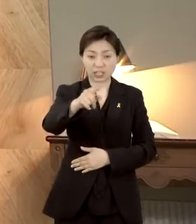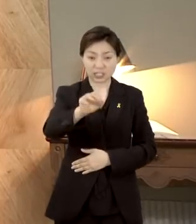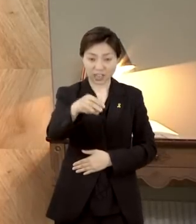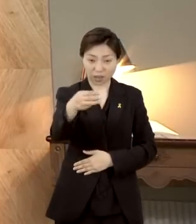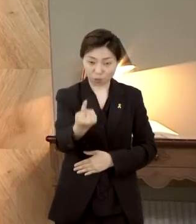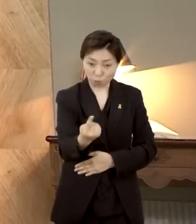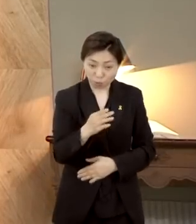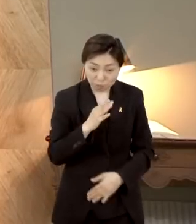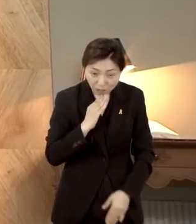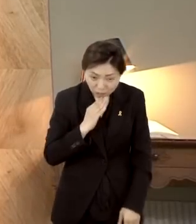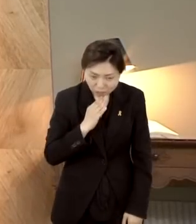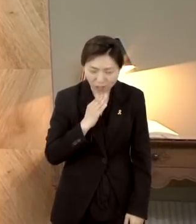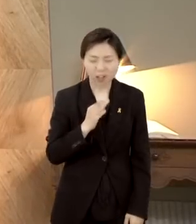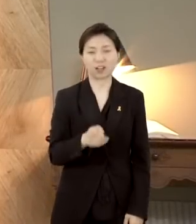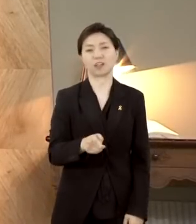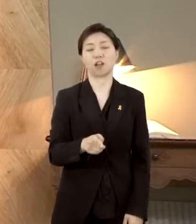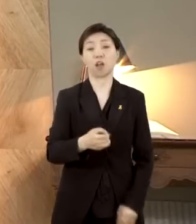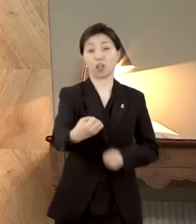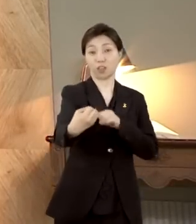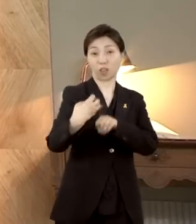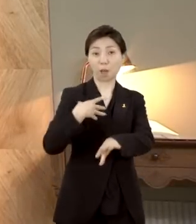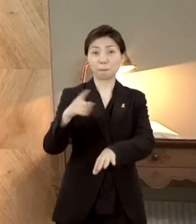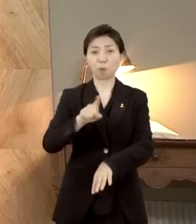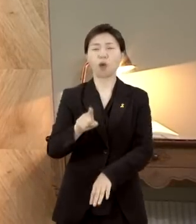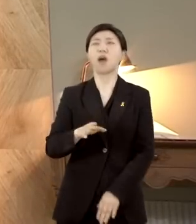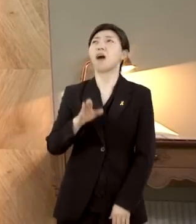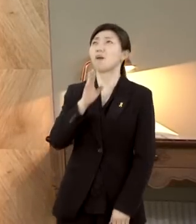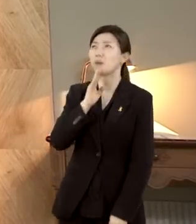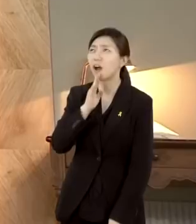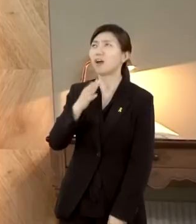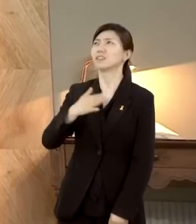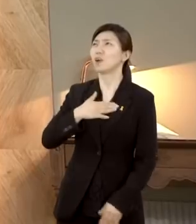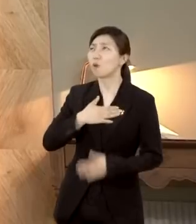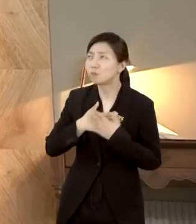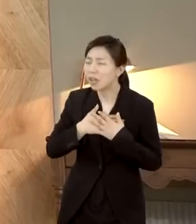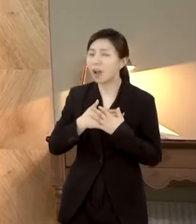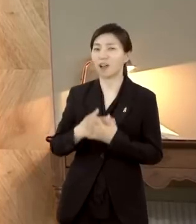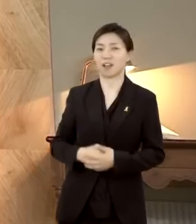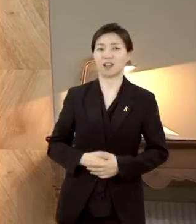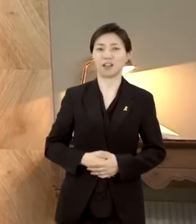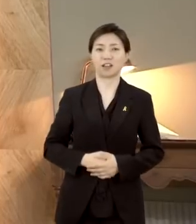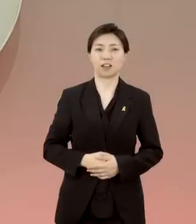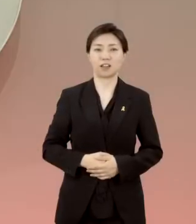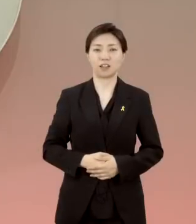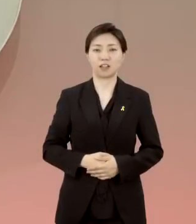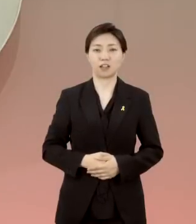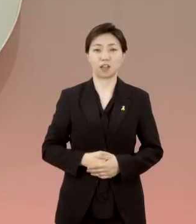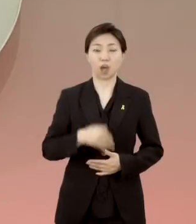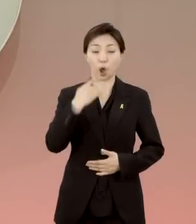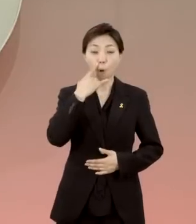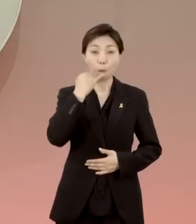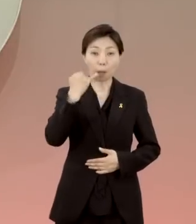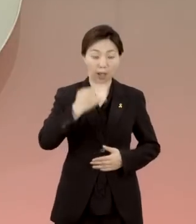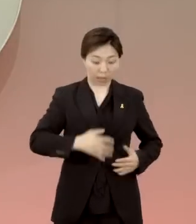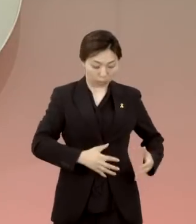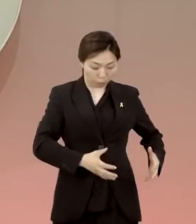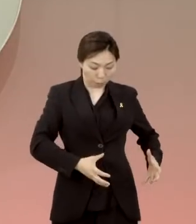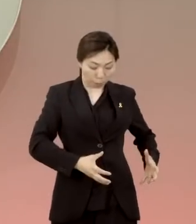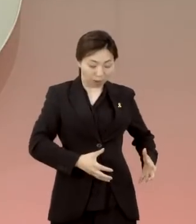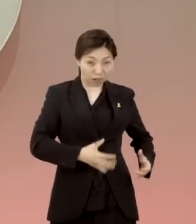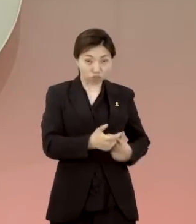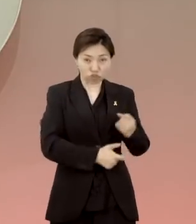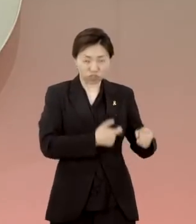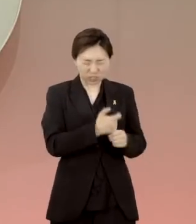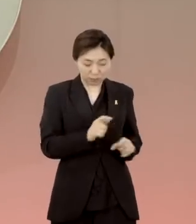예 부처님 저입니다라고 대답을 하는 거예요이 엄마 뱃속에서 60년 동안